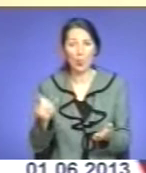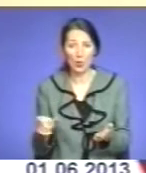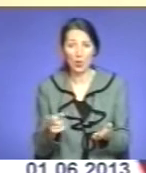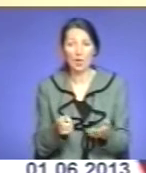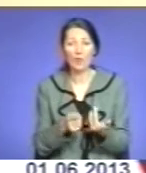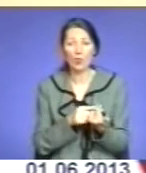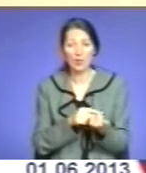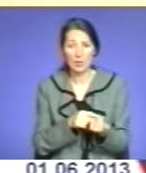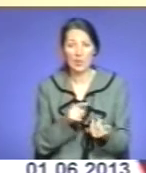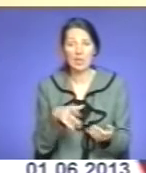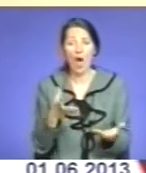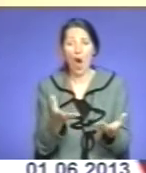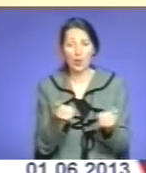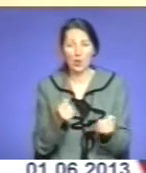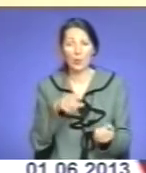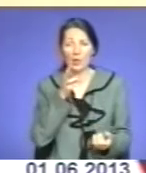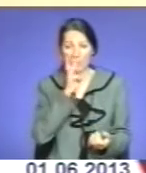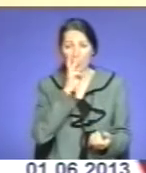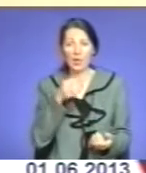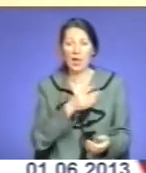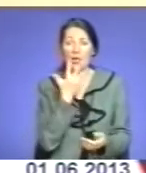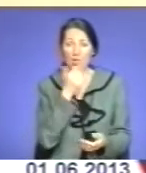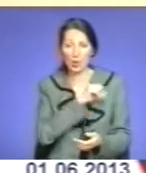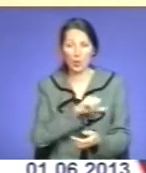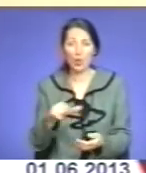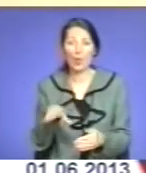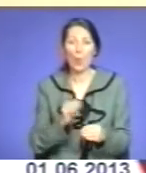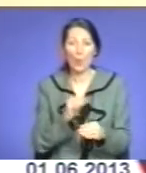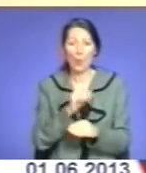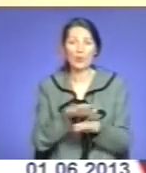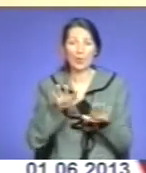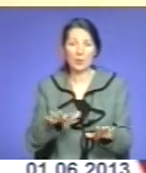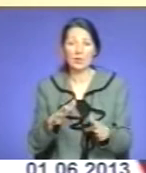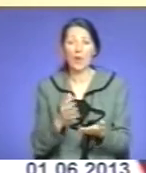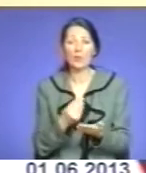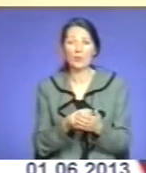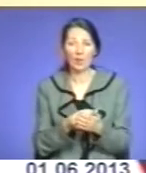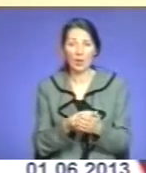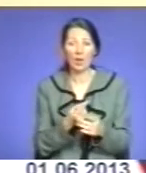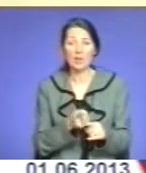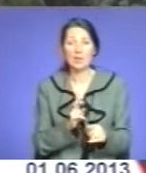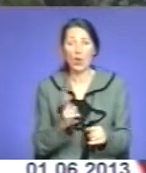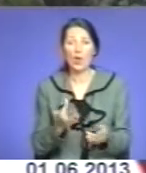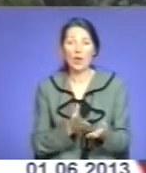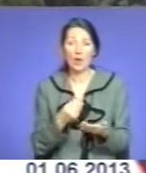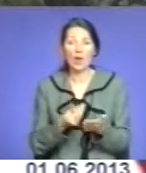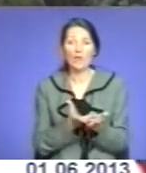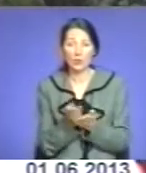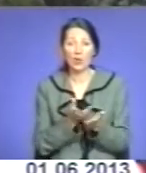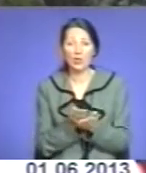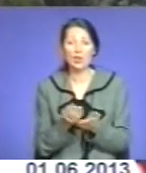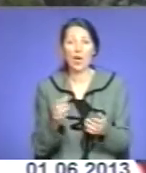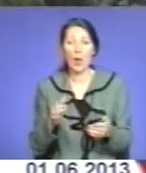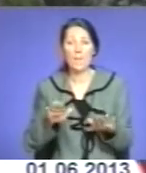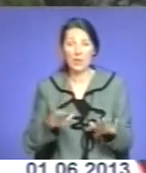числі з отриманих доходів за кордоном, поповнюють місцеву скарбницю, з якої фінансуються усі соціальні виплати. Ми поцікавилися